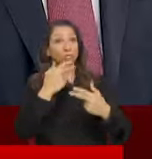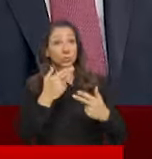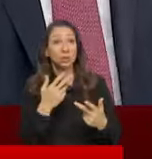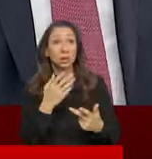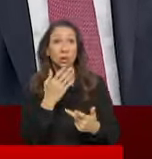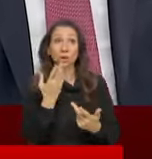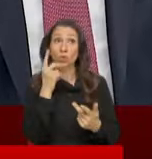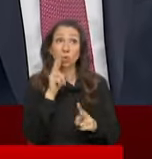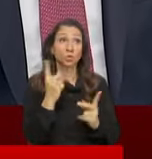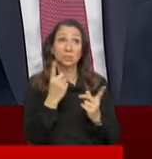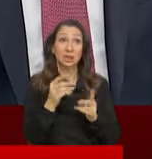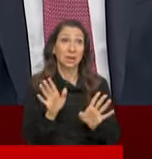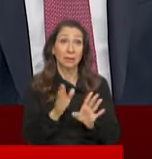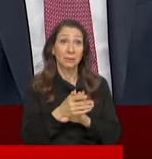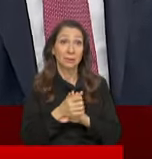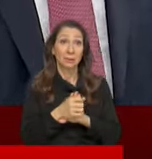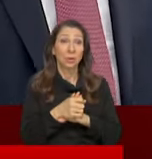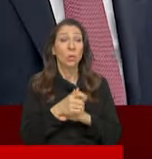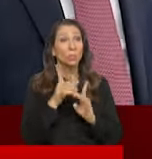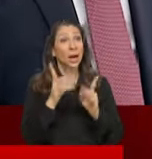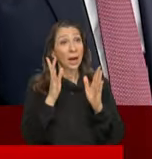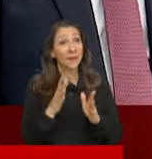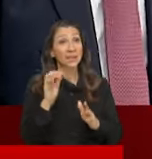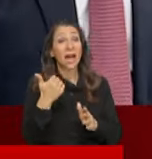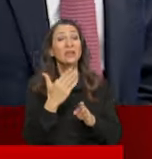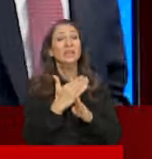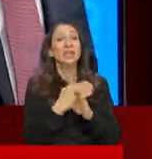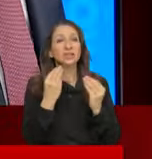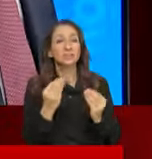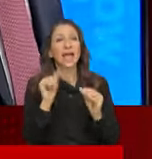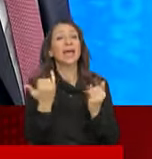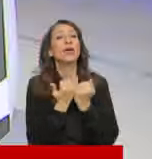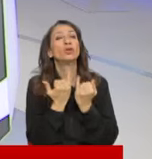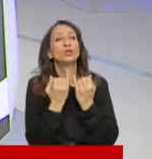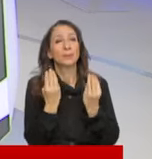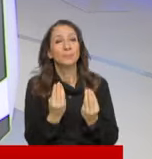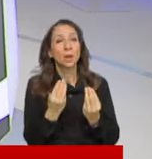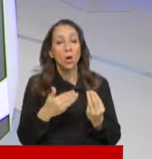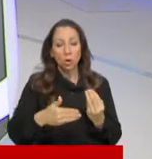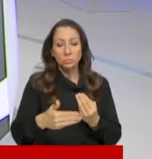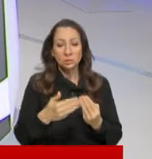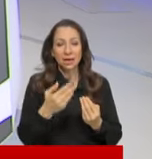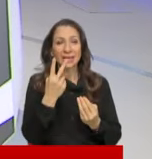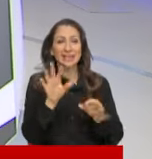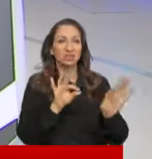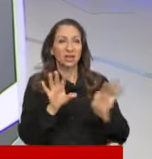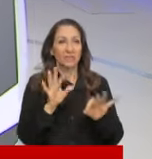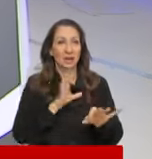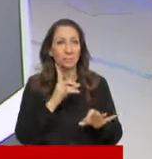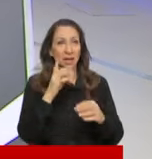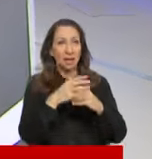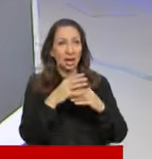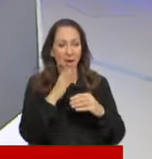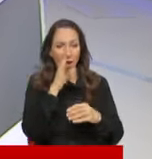hiç görülmüş bir şey değil buna rağmen değerli vatandaşlarım değerli kardeş kardeşlerim yani önünüzde iki tane seçenek var biri